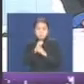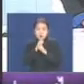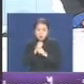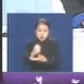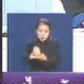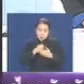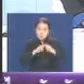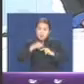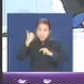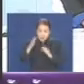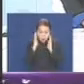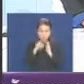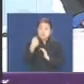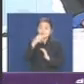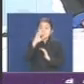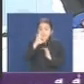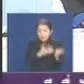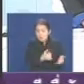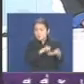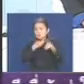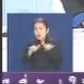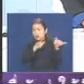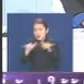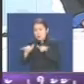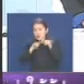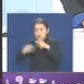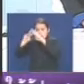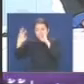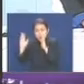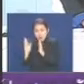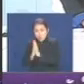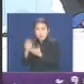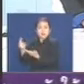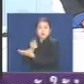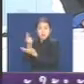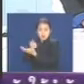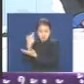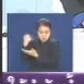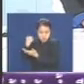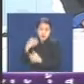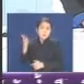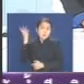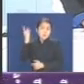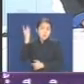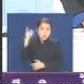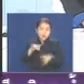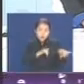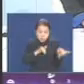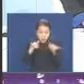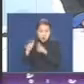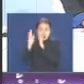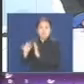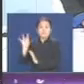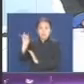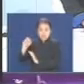วยเหลือตัวเองได้69คนเพื่อไปยังที่ศูนย์พักพิงที่วัดหนองหอยจังหวัดราชบุรีหลังจากเมื่อวานนี้ค่ะก็สามารถย้ายไปได้แล้ว80